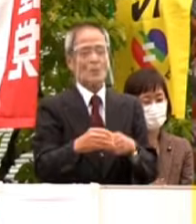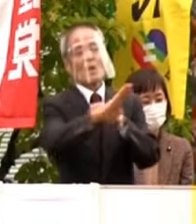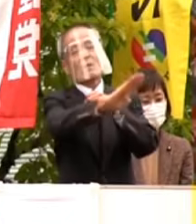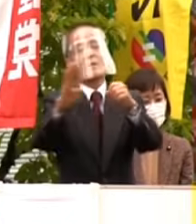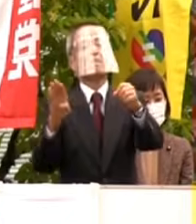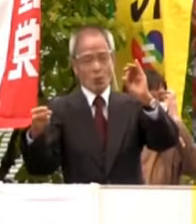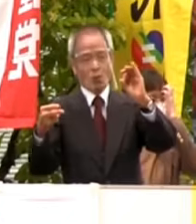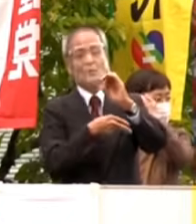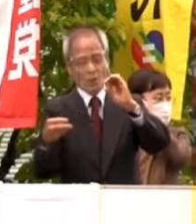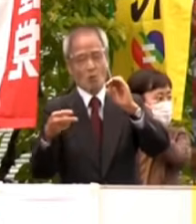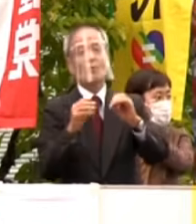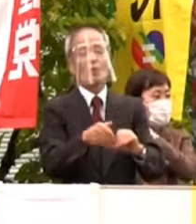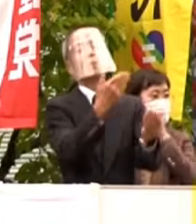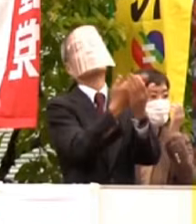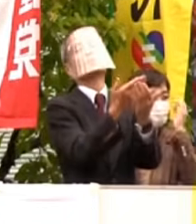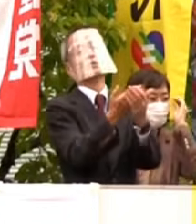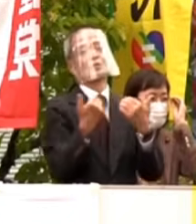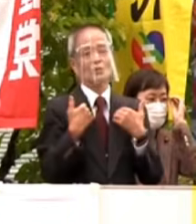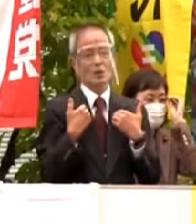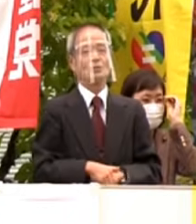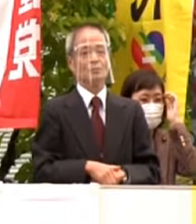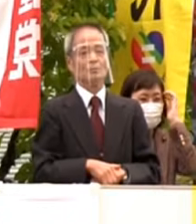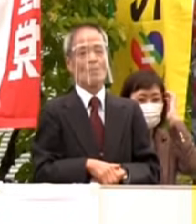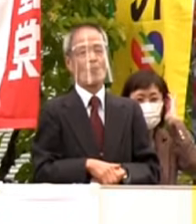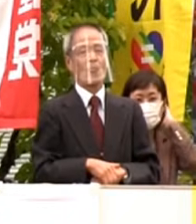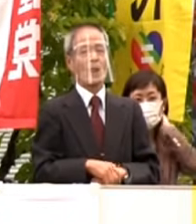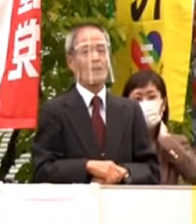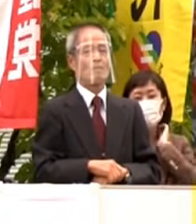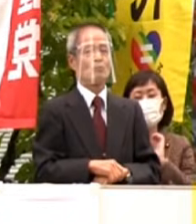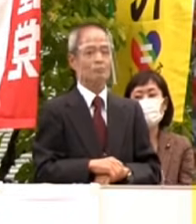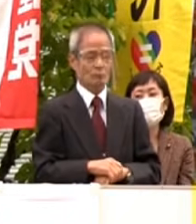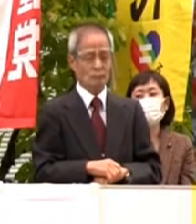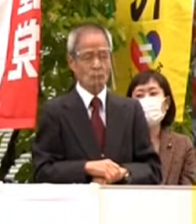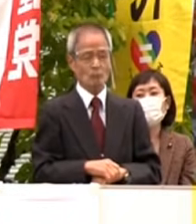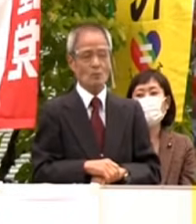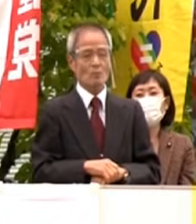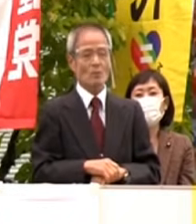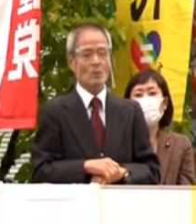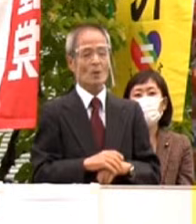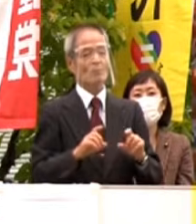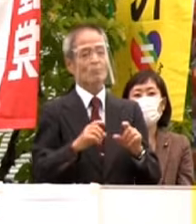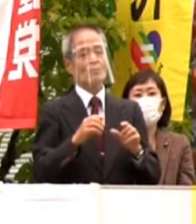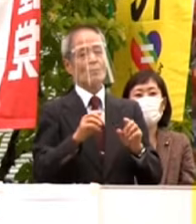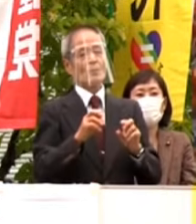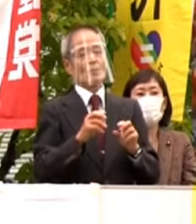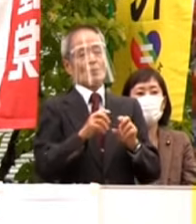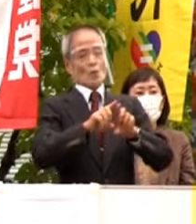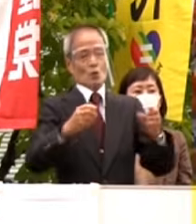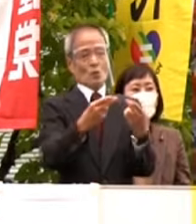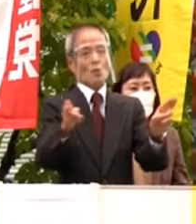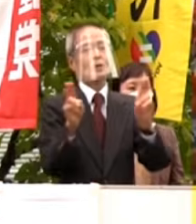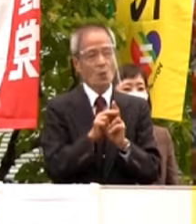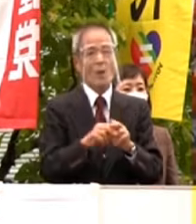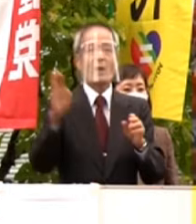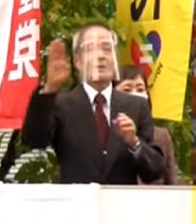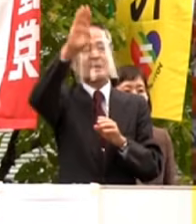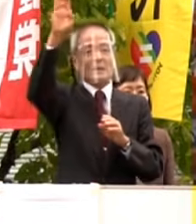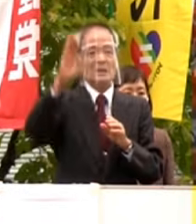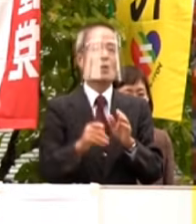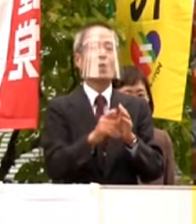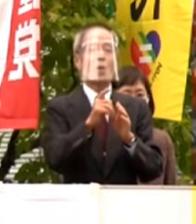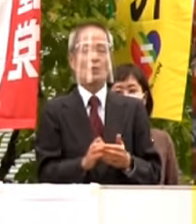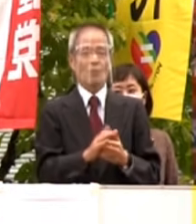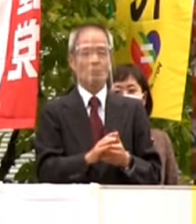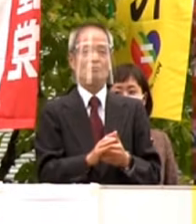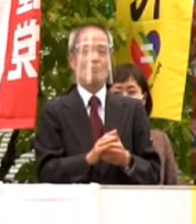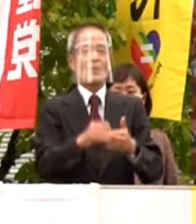か。日本共産党は、気候危機打開のための2030戦略というのを発表し